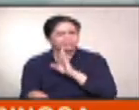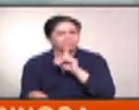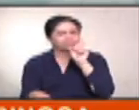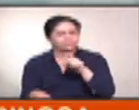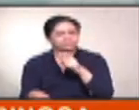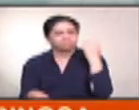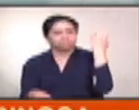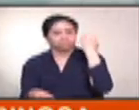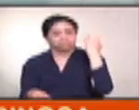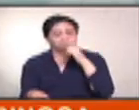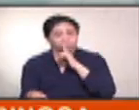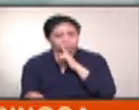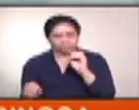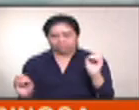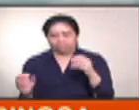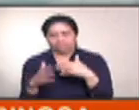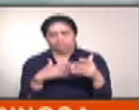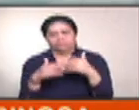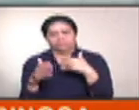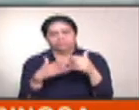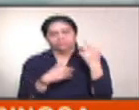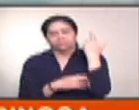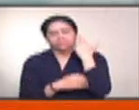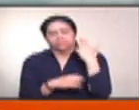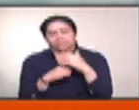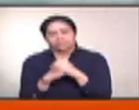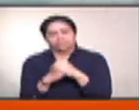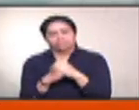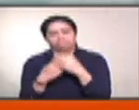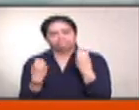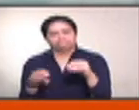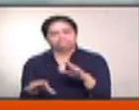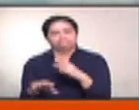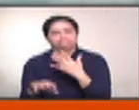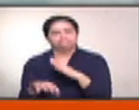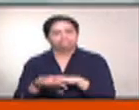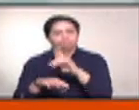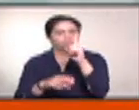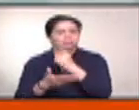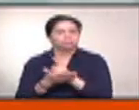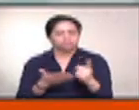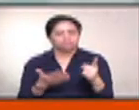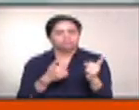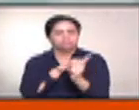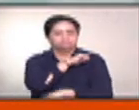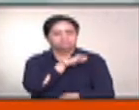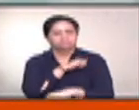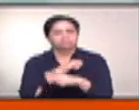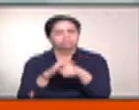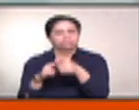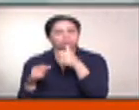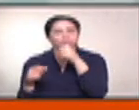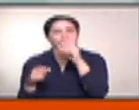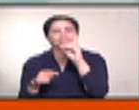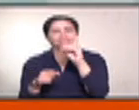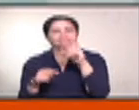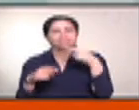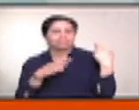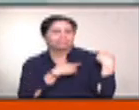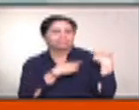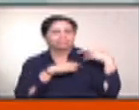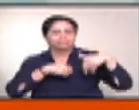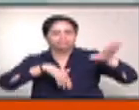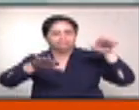ganun ka-emergency. Pero whatever it is, sir, binigyan na ho nila ng 1 week na kaparusahan suspension. Yung dispatcher po ng unit na